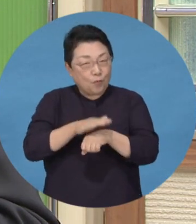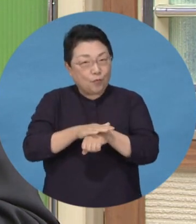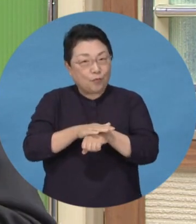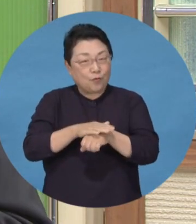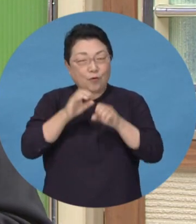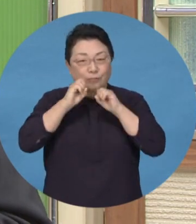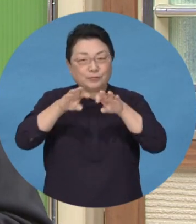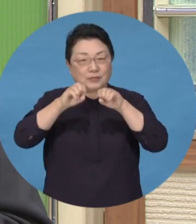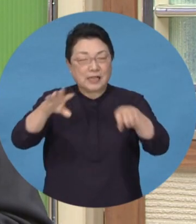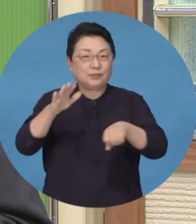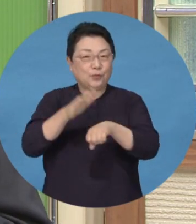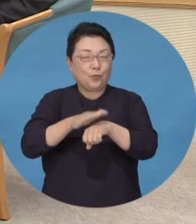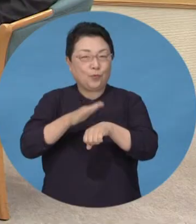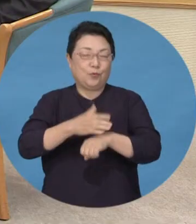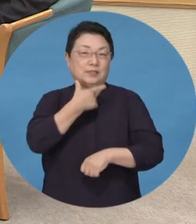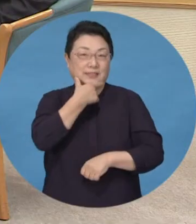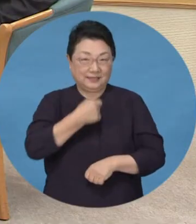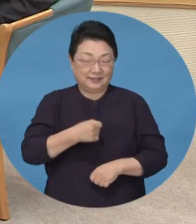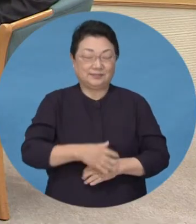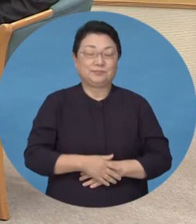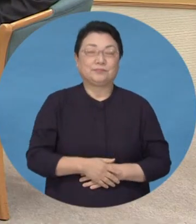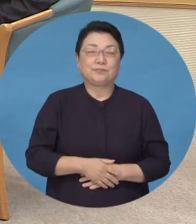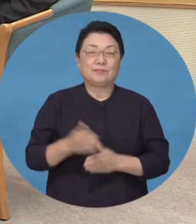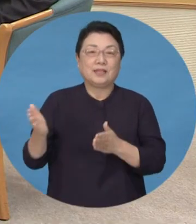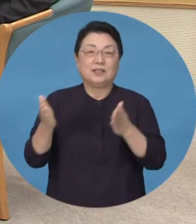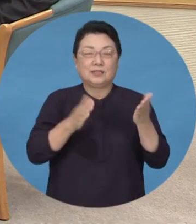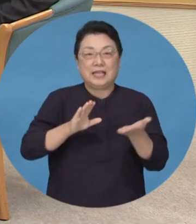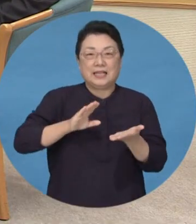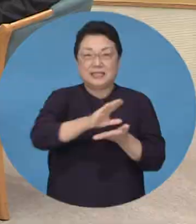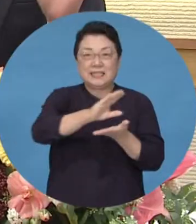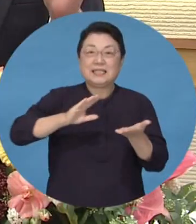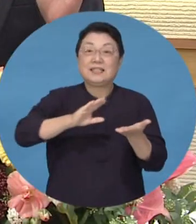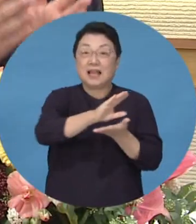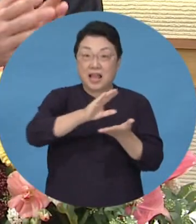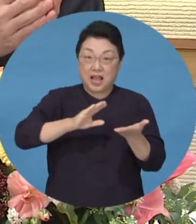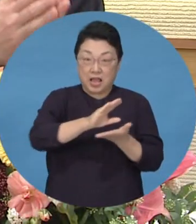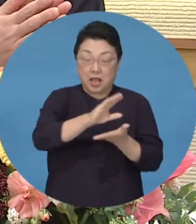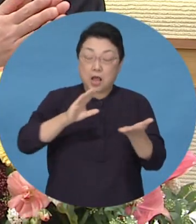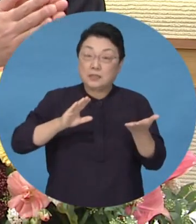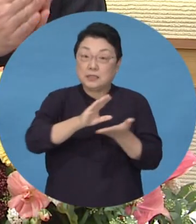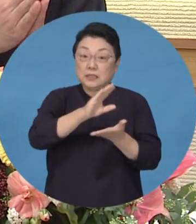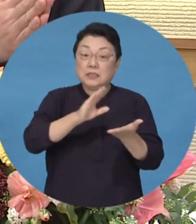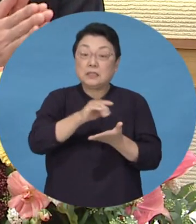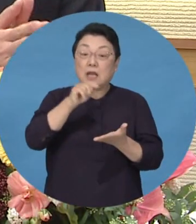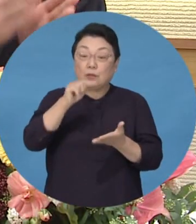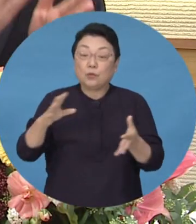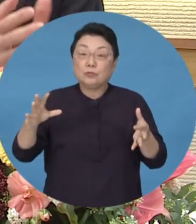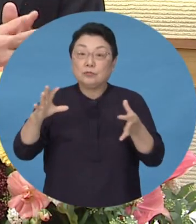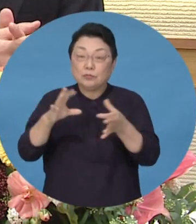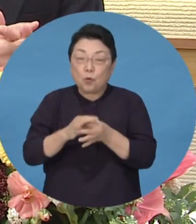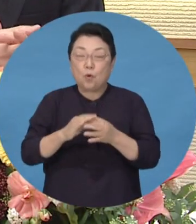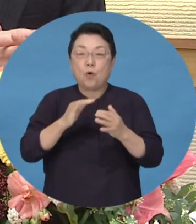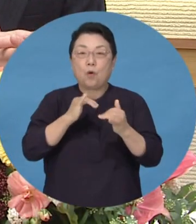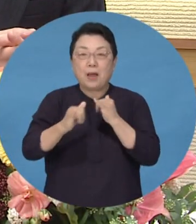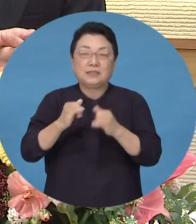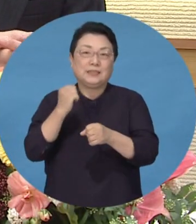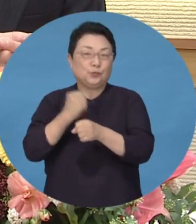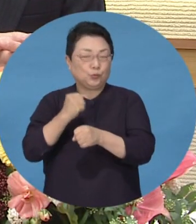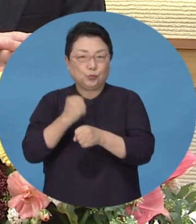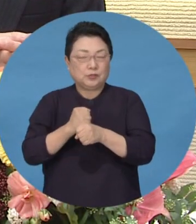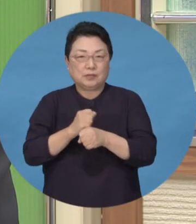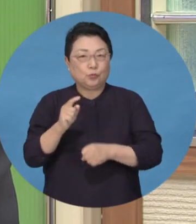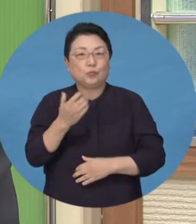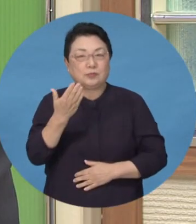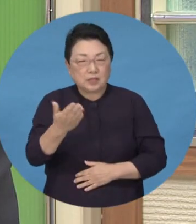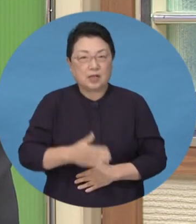各地域ごとに考えていきたいとおもいます続いてはリムやないんですけれどもみギアを生かした町づくりどのように取り組んでいきたいと考えてい